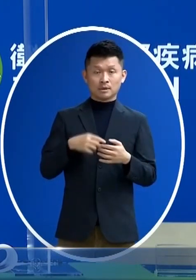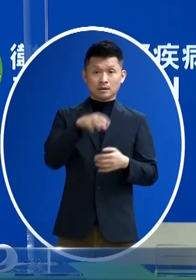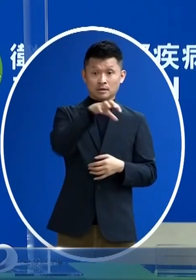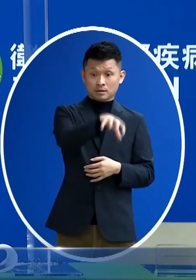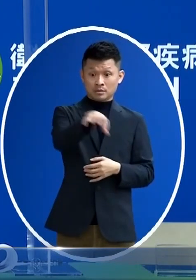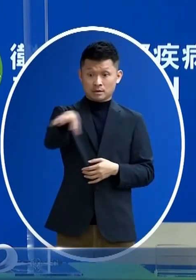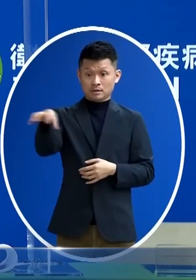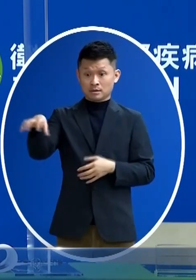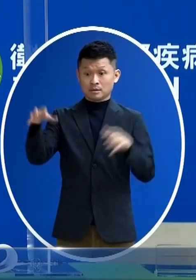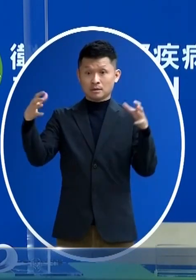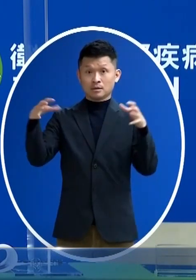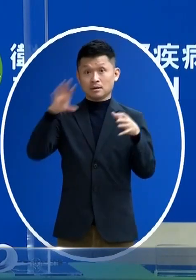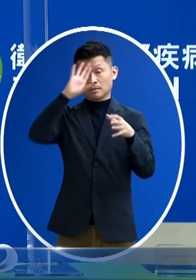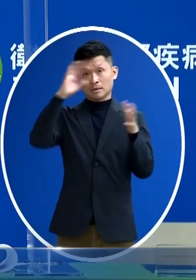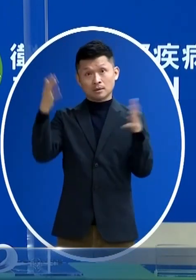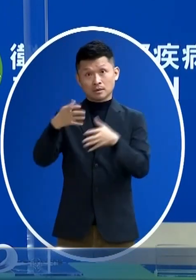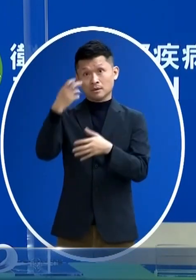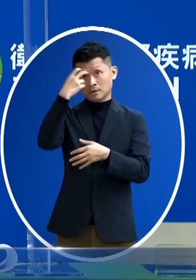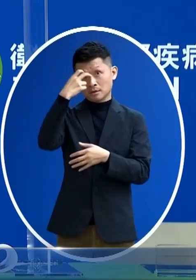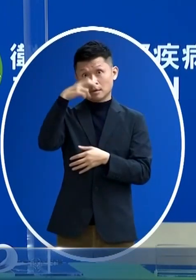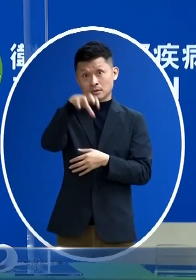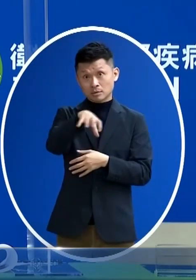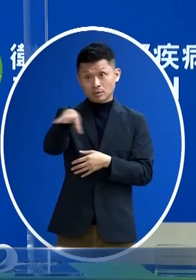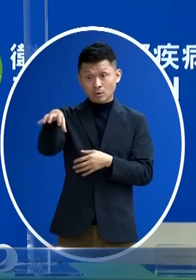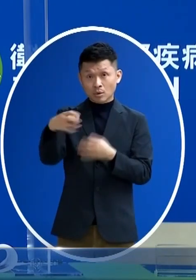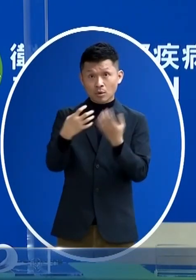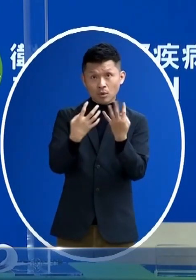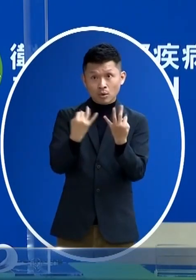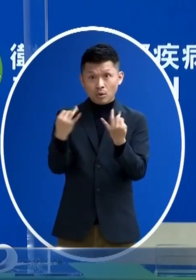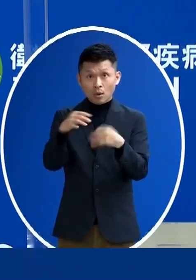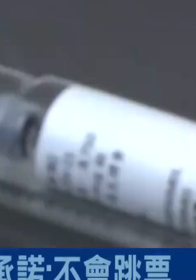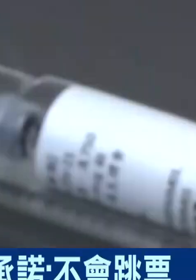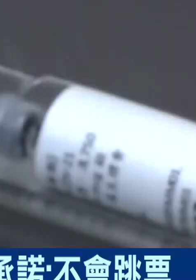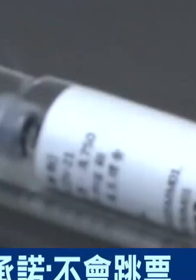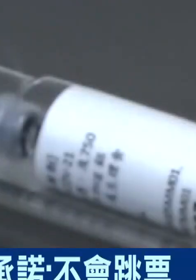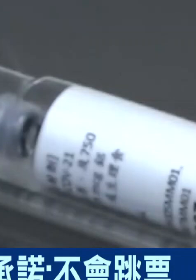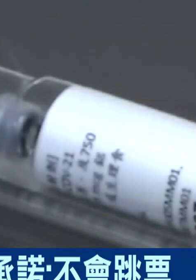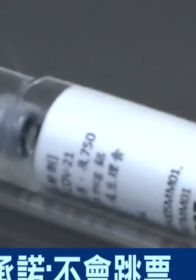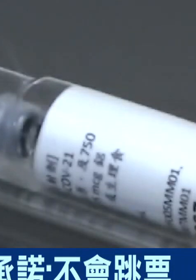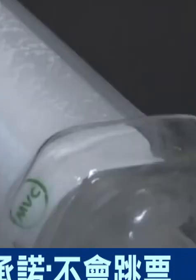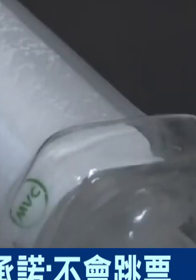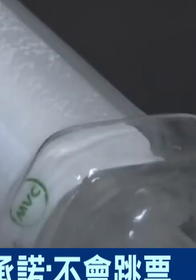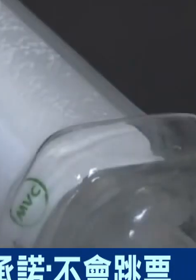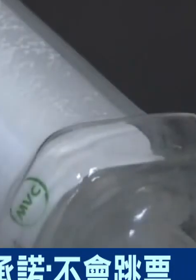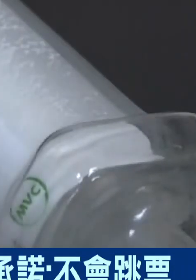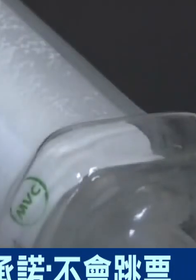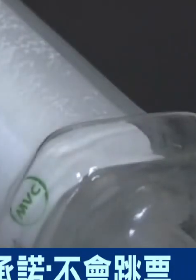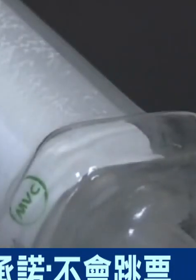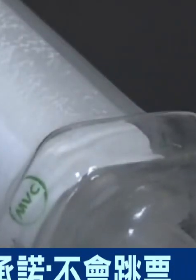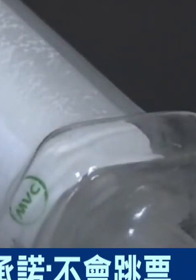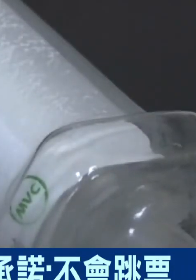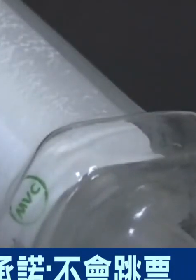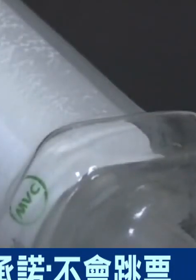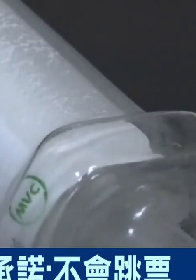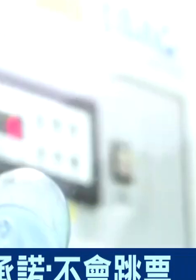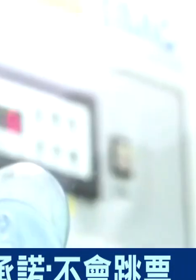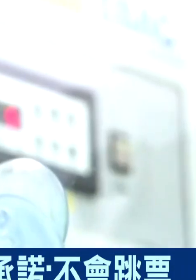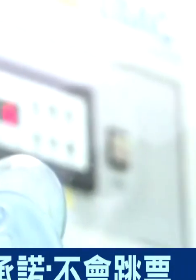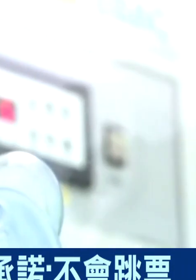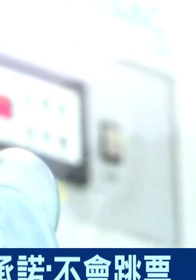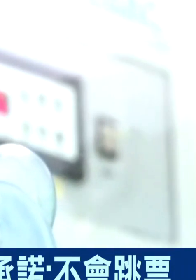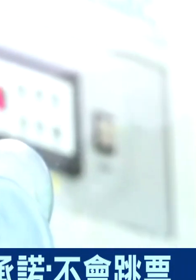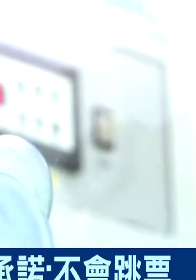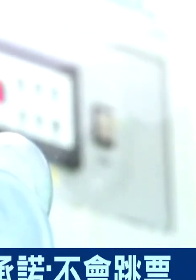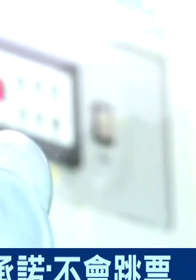的这些数字来做最后的一个分配。 而国民党团直指承认高端国家从4国缩水成